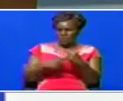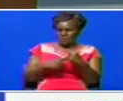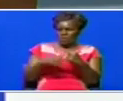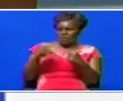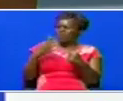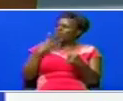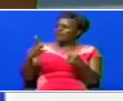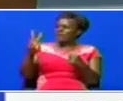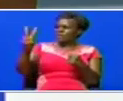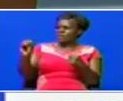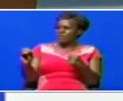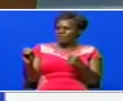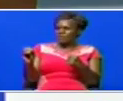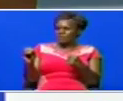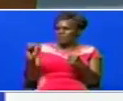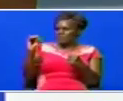420,